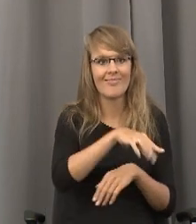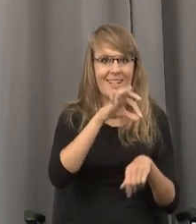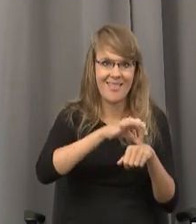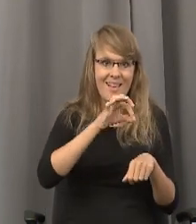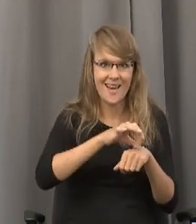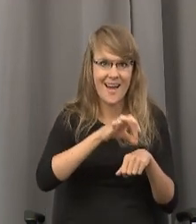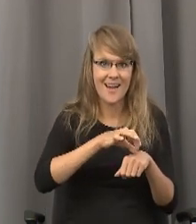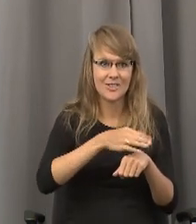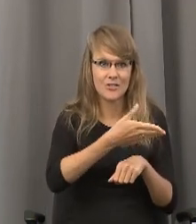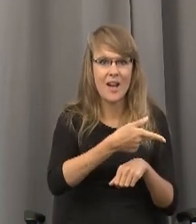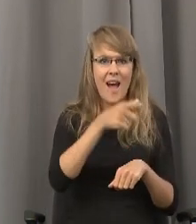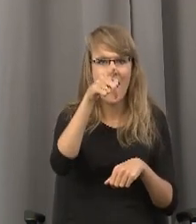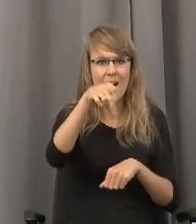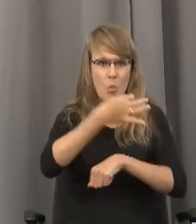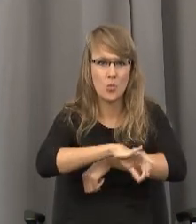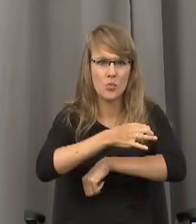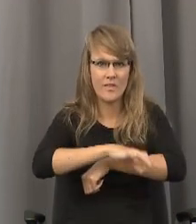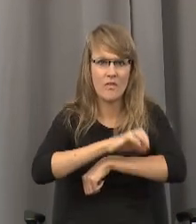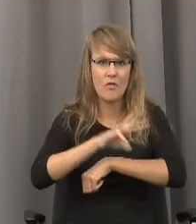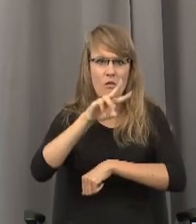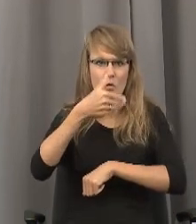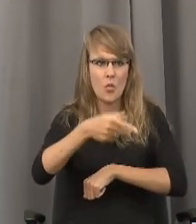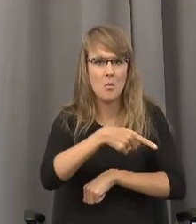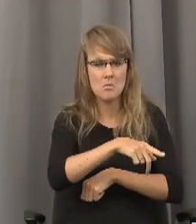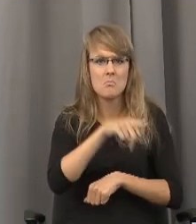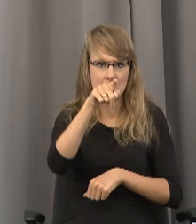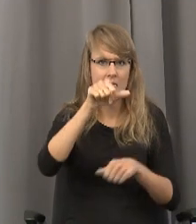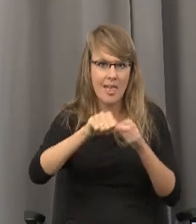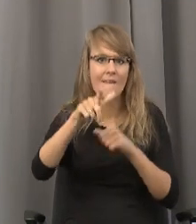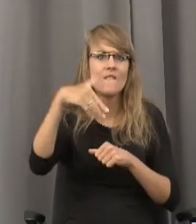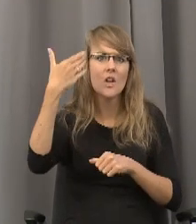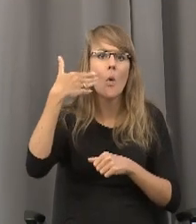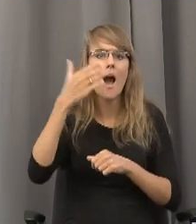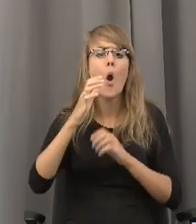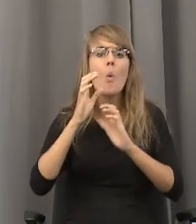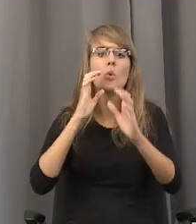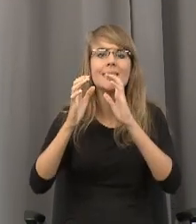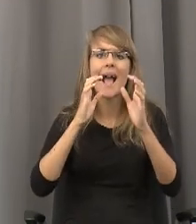przecież wykłady na WUM-ie z komunikacji lekarza z chorym,